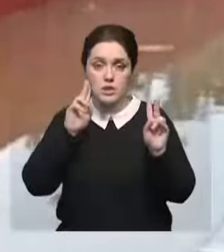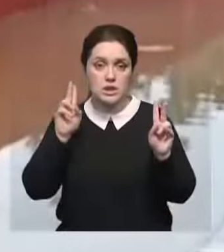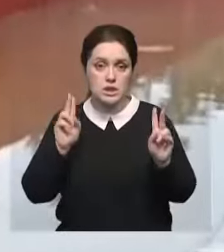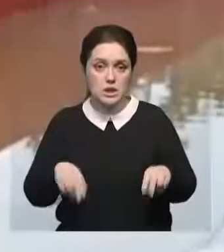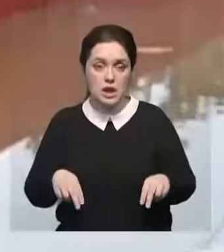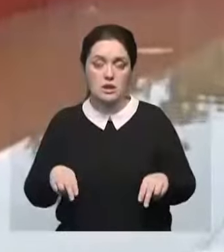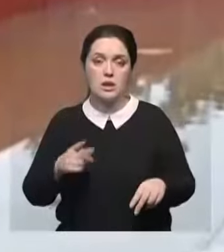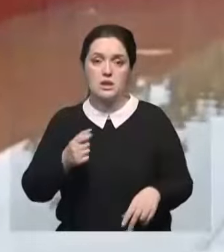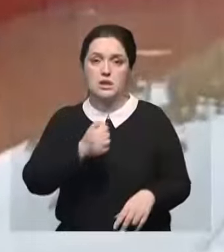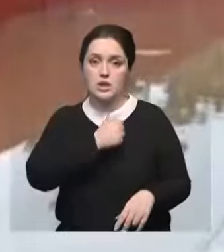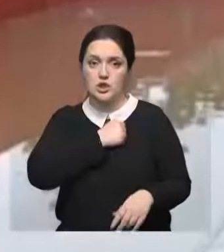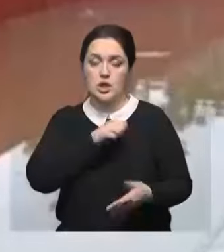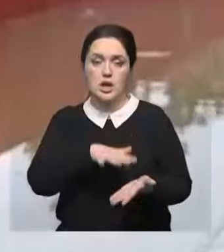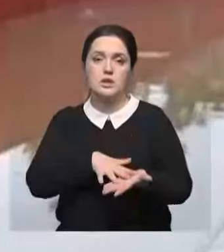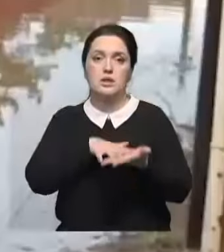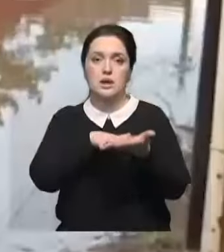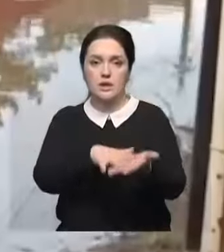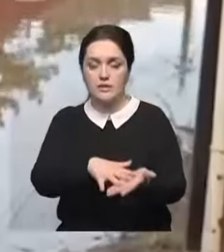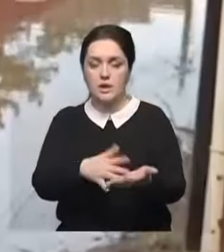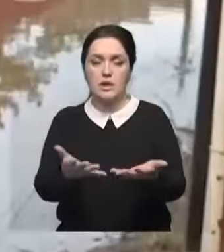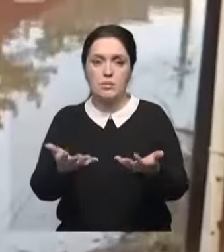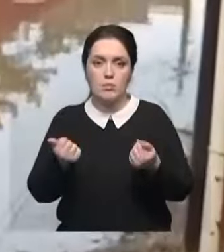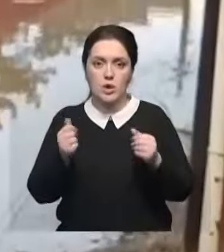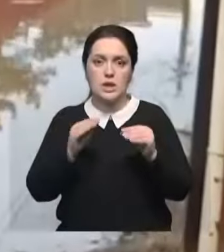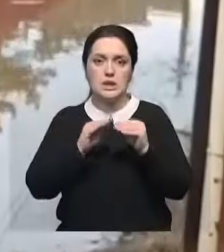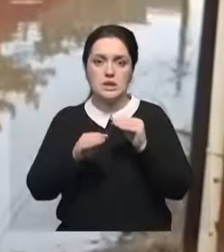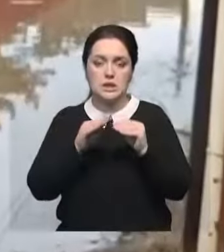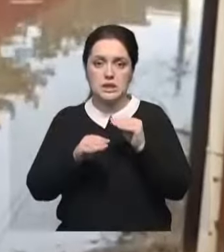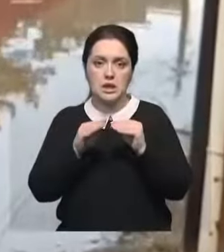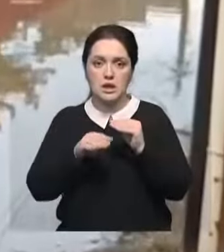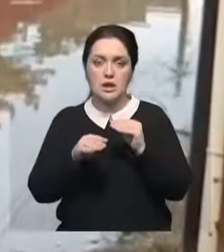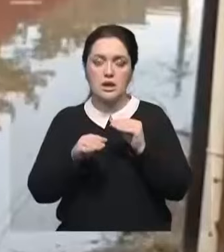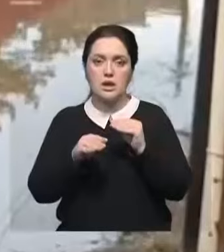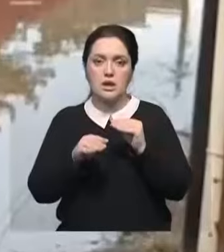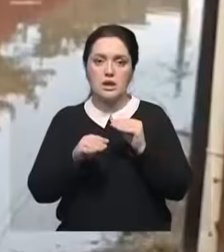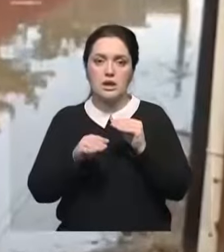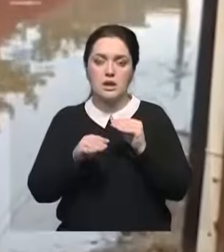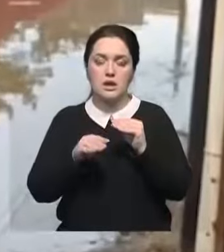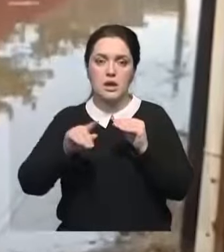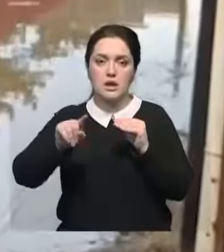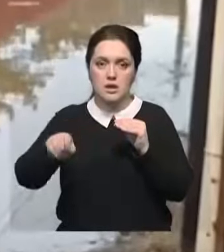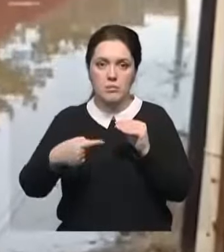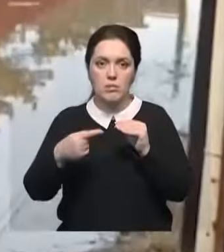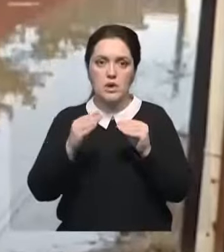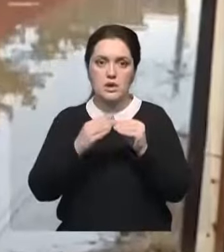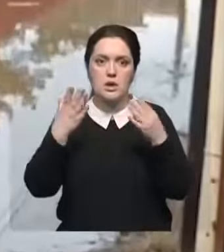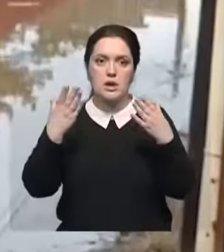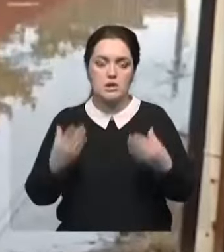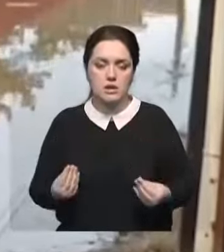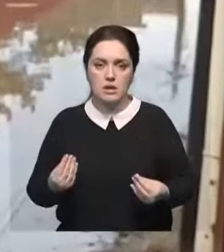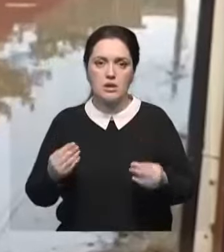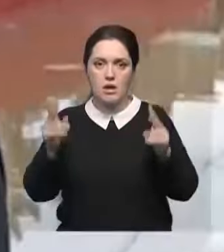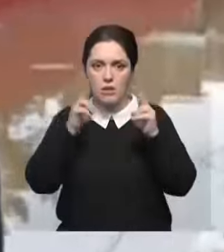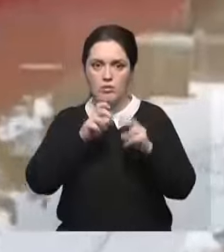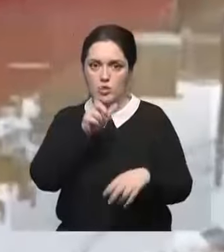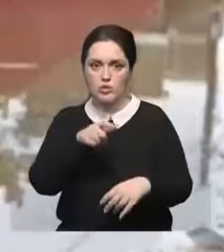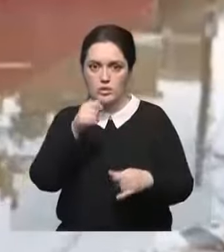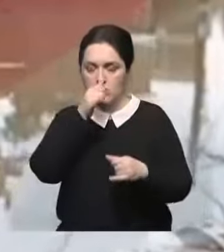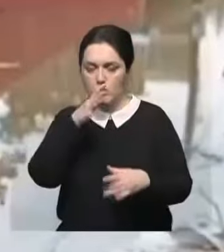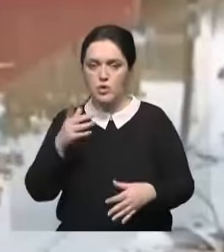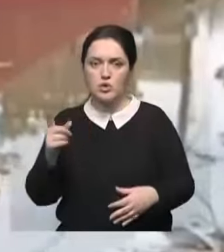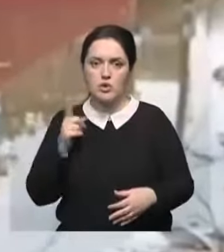к сожалению, заявление о даже получении 10 тысяч сейчас требует 10-дневного рассмотрения, люди не могут ждать.